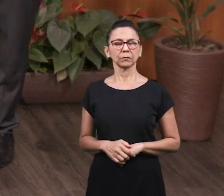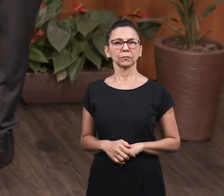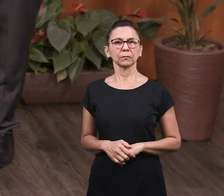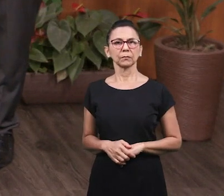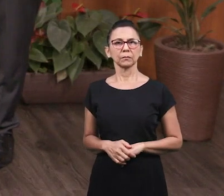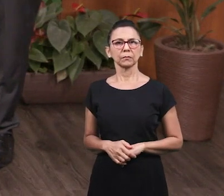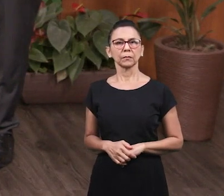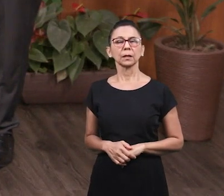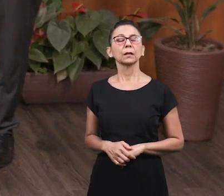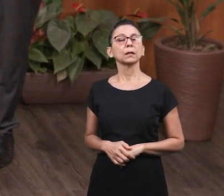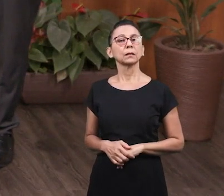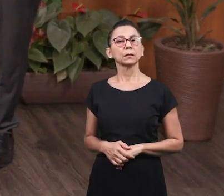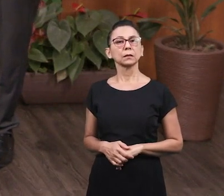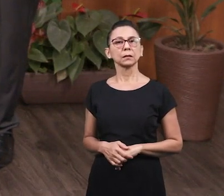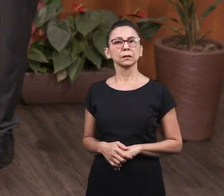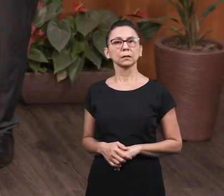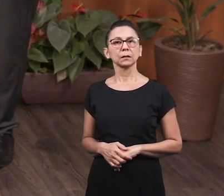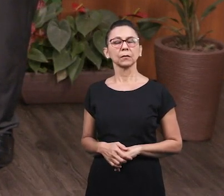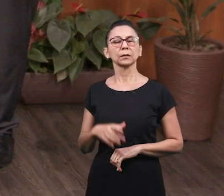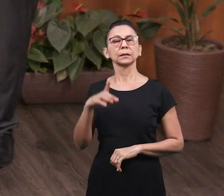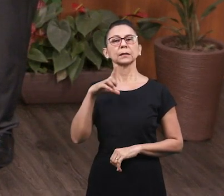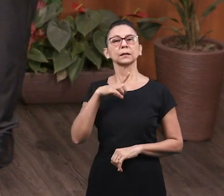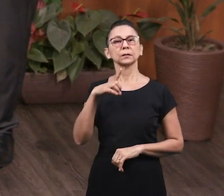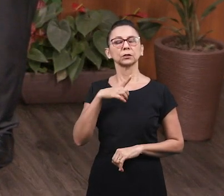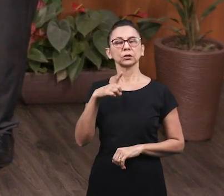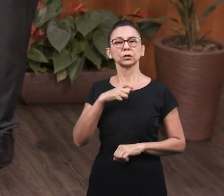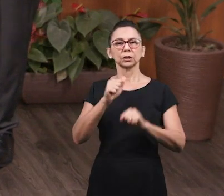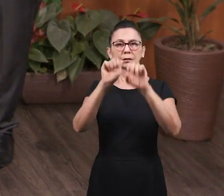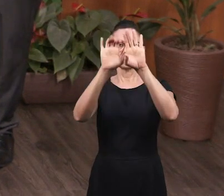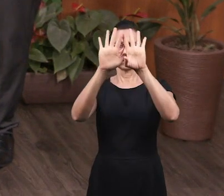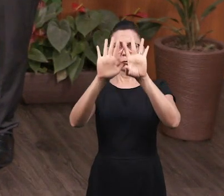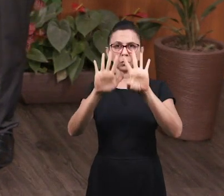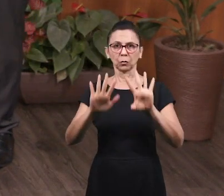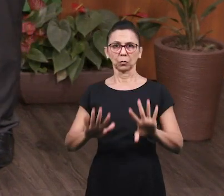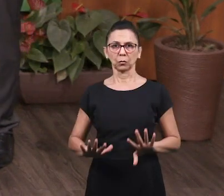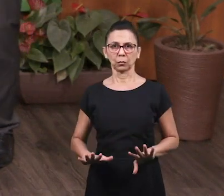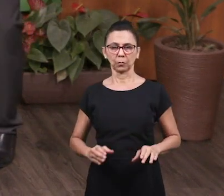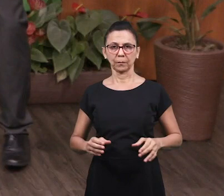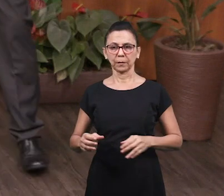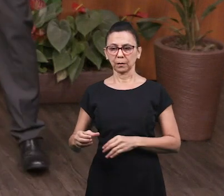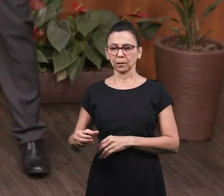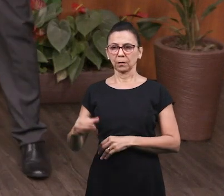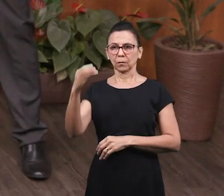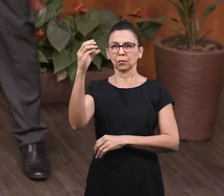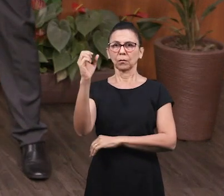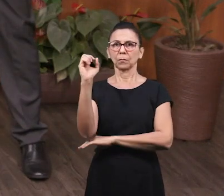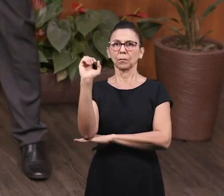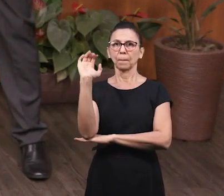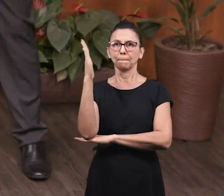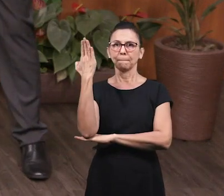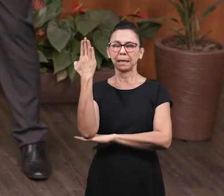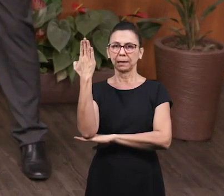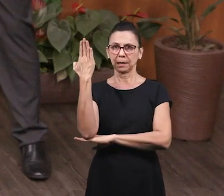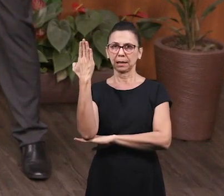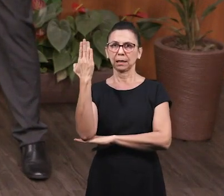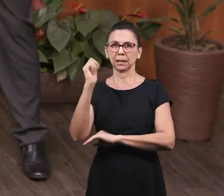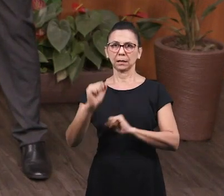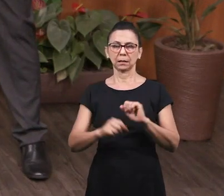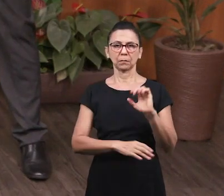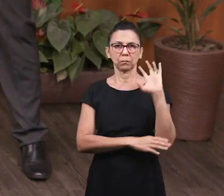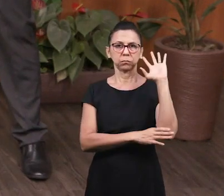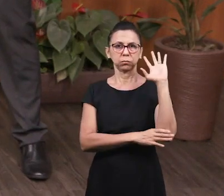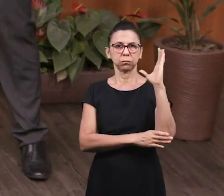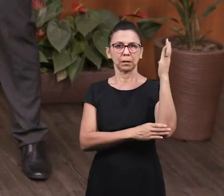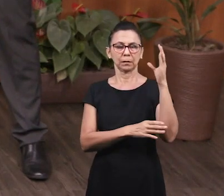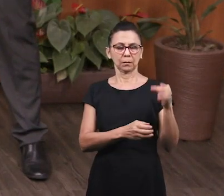Donc le rideau était soutenu, la Bible dit, par des colonnes en bois